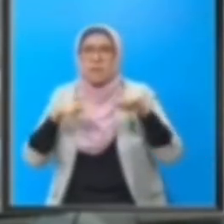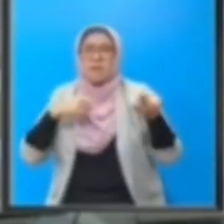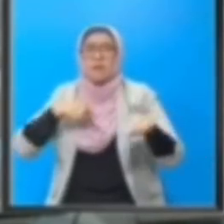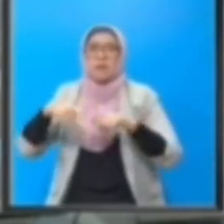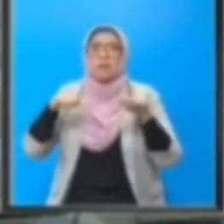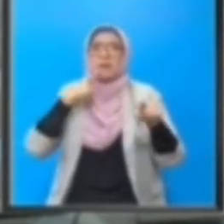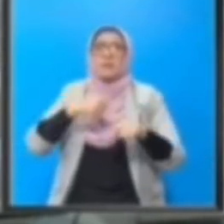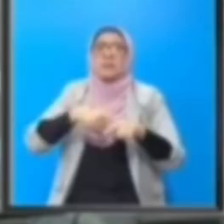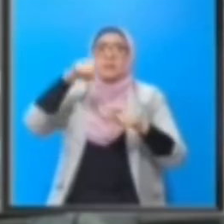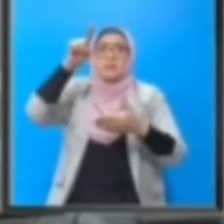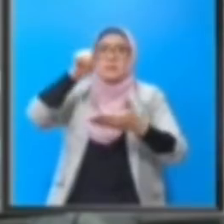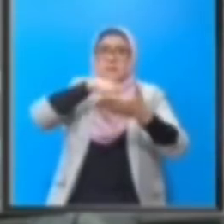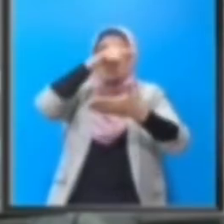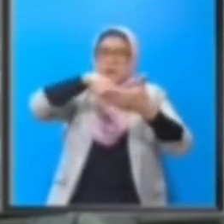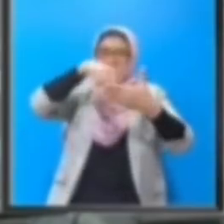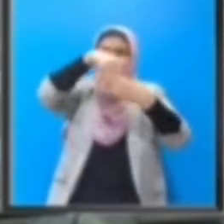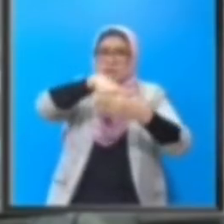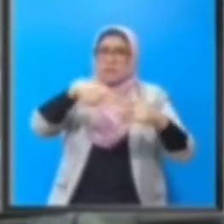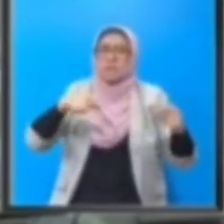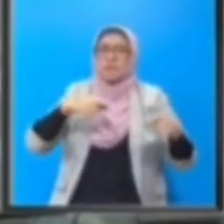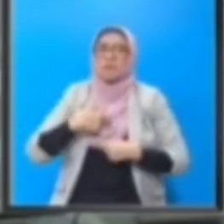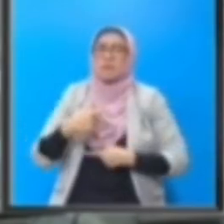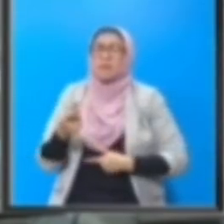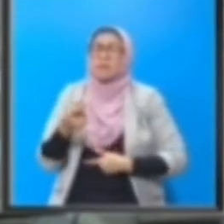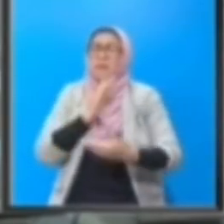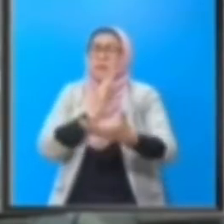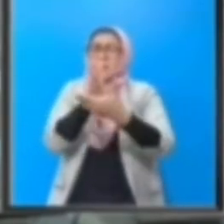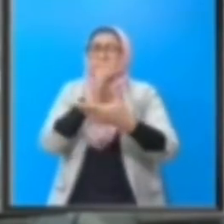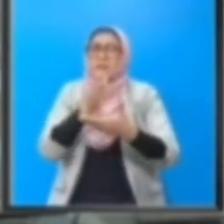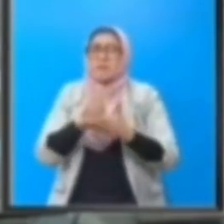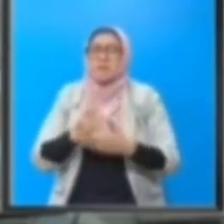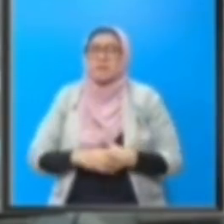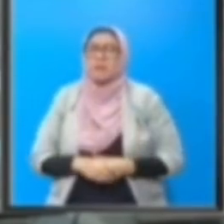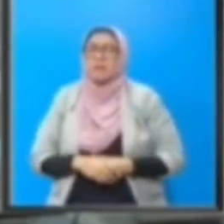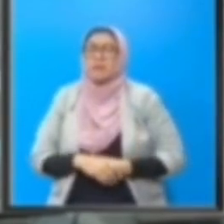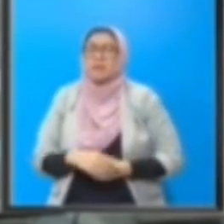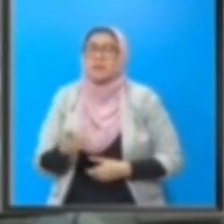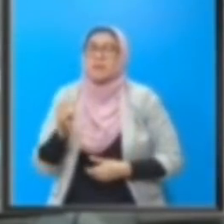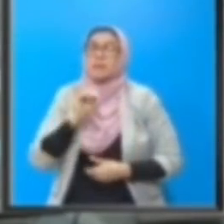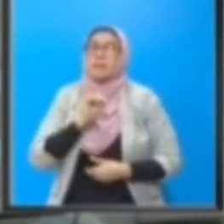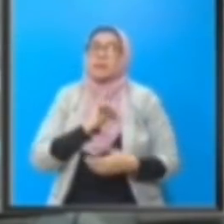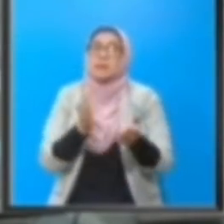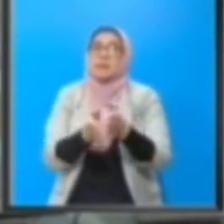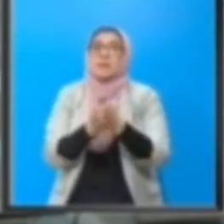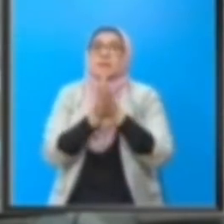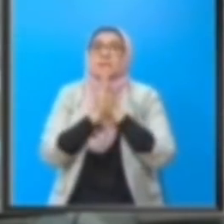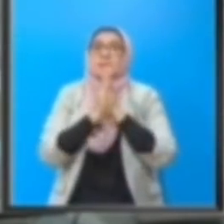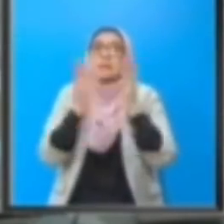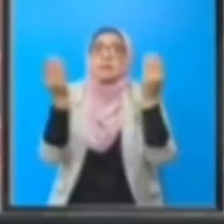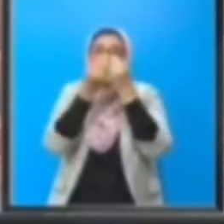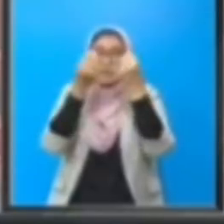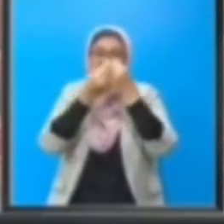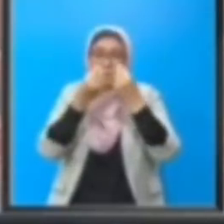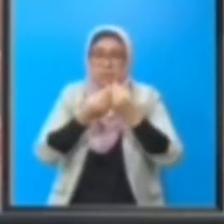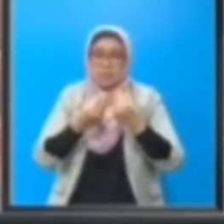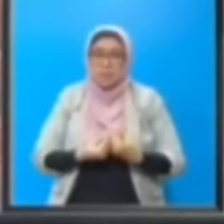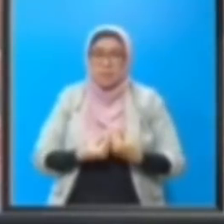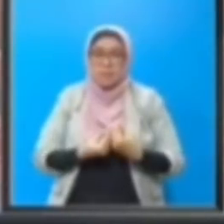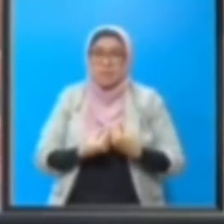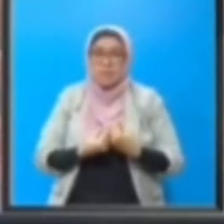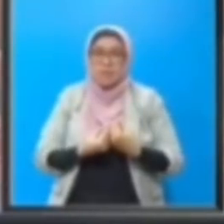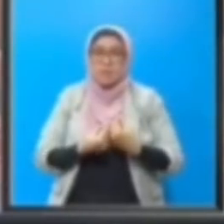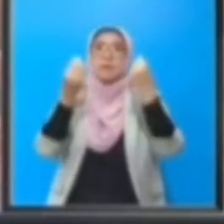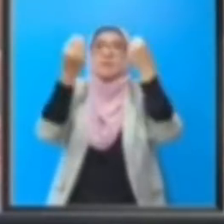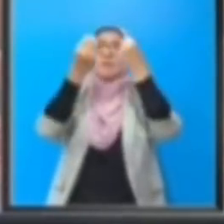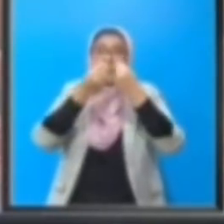Dewan Rakyat. Maksudnya beliau hampir nak jawab. Kita tidak ada keyakinan. Baik, saya minta penghitung kira daripada Tan Sri Guru